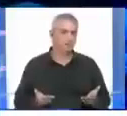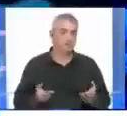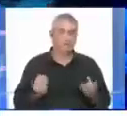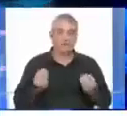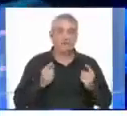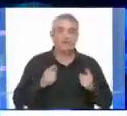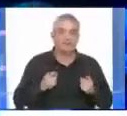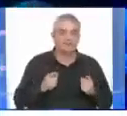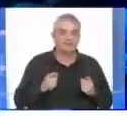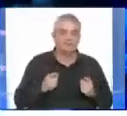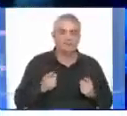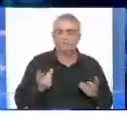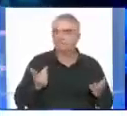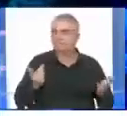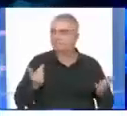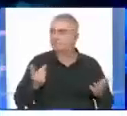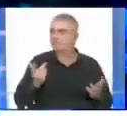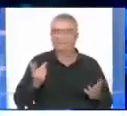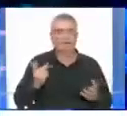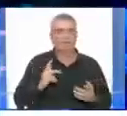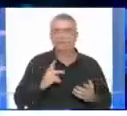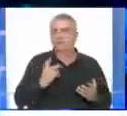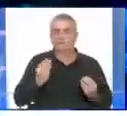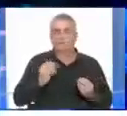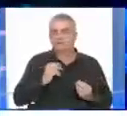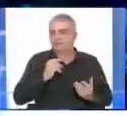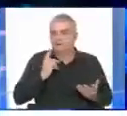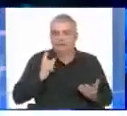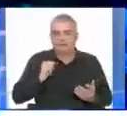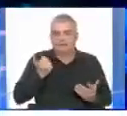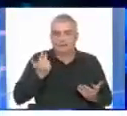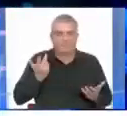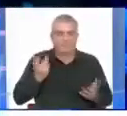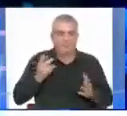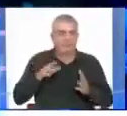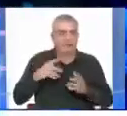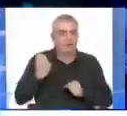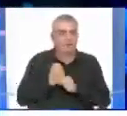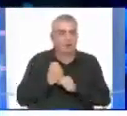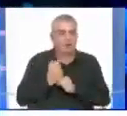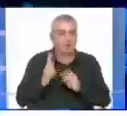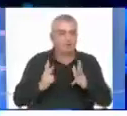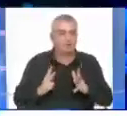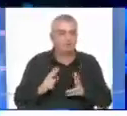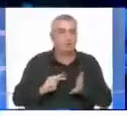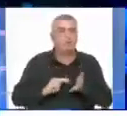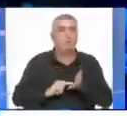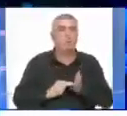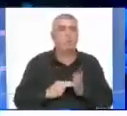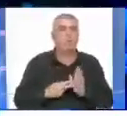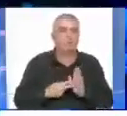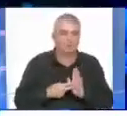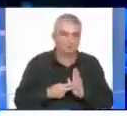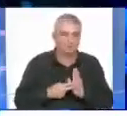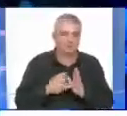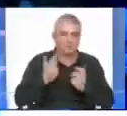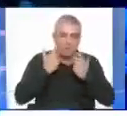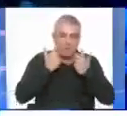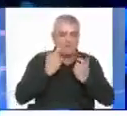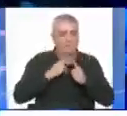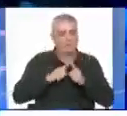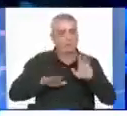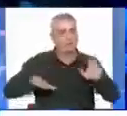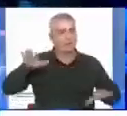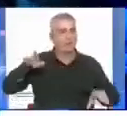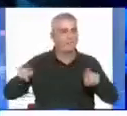הדבר הזה הוא הטובה ביותר, שהמערכת פועלת בצורה פוליטית, תוך אכיפה